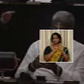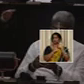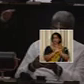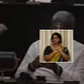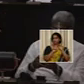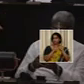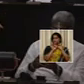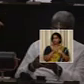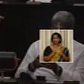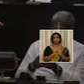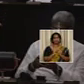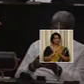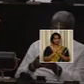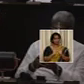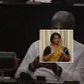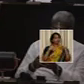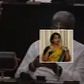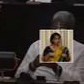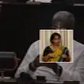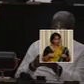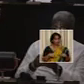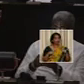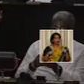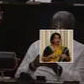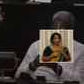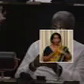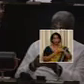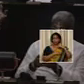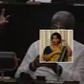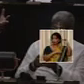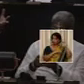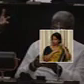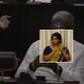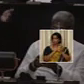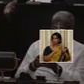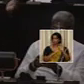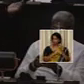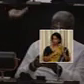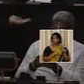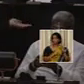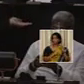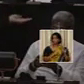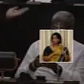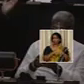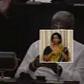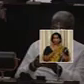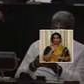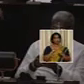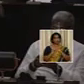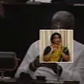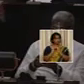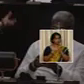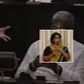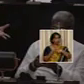මේව තත්ත්වයක් තිබුණා. දැන් මේ පොහොර අනේනේ කිරීම සිදු කරන්නේ කෘෂිකර්ම අමාත්‍යාංශයට වෙන